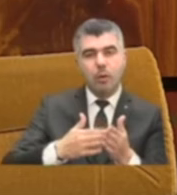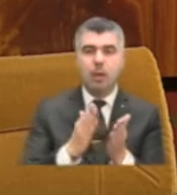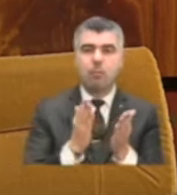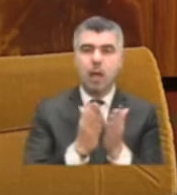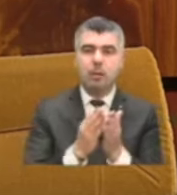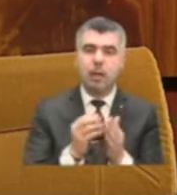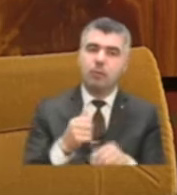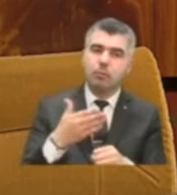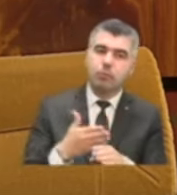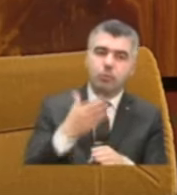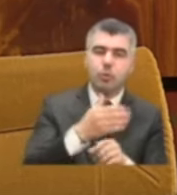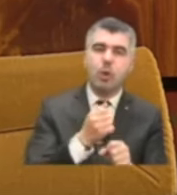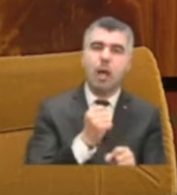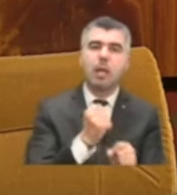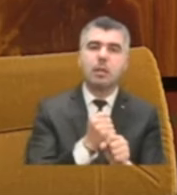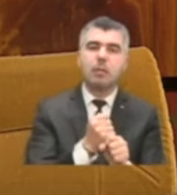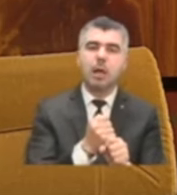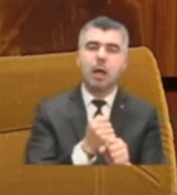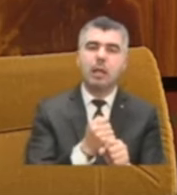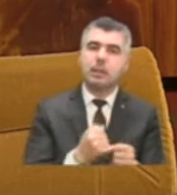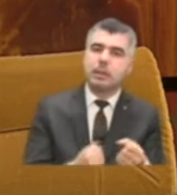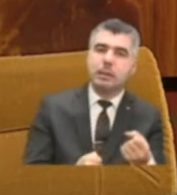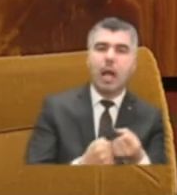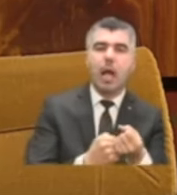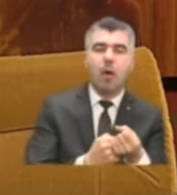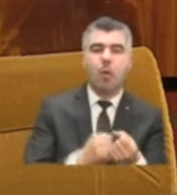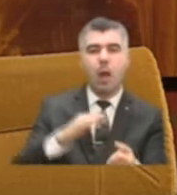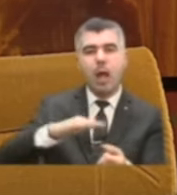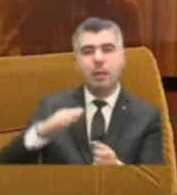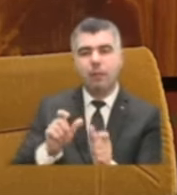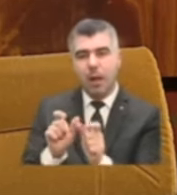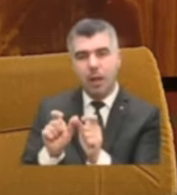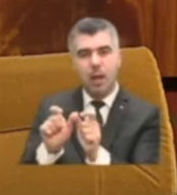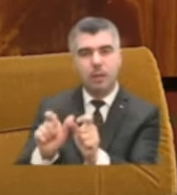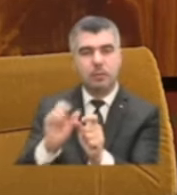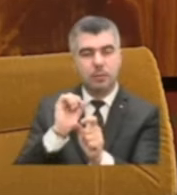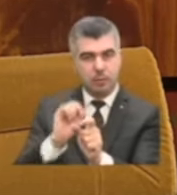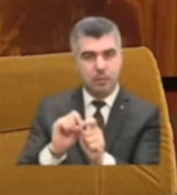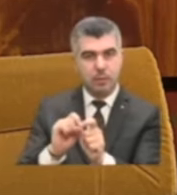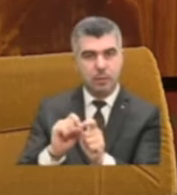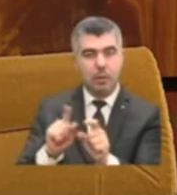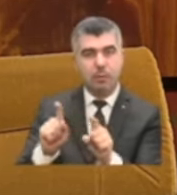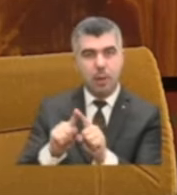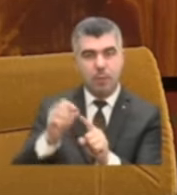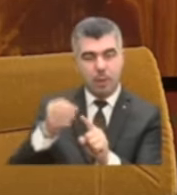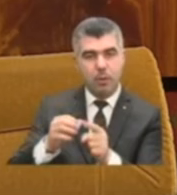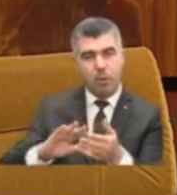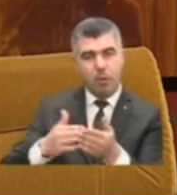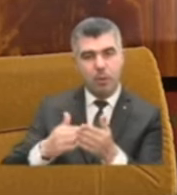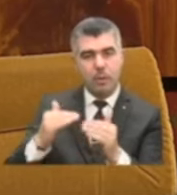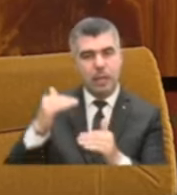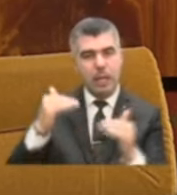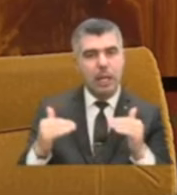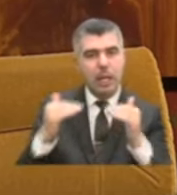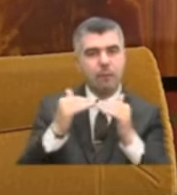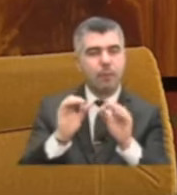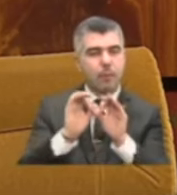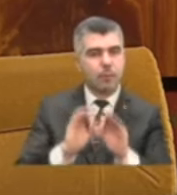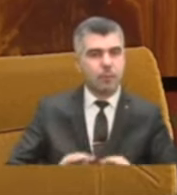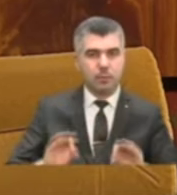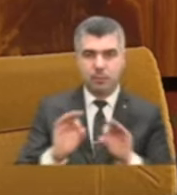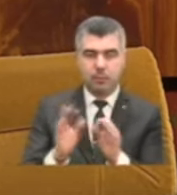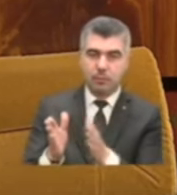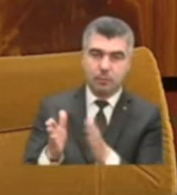باش انهم كيقدروا انهم يقابلوا خواتاتهم الصغار، وهادشي كيخلي مبدا في ضرب في مبدا تكافؤ الفرص. كذلك